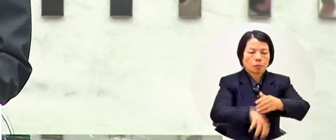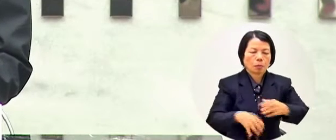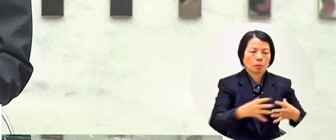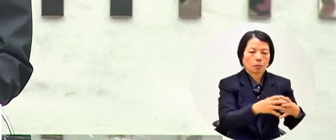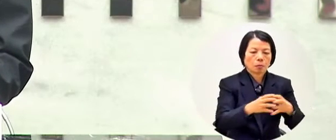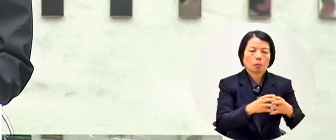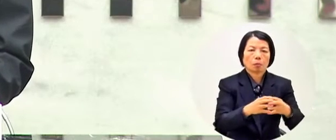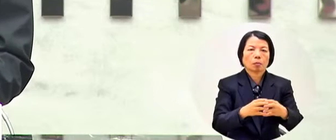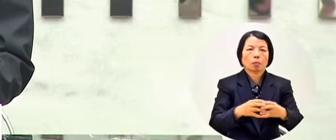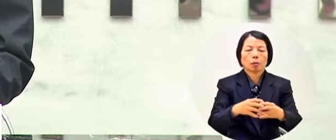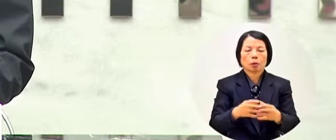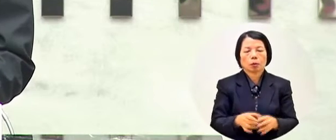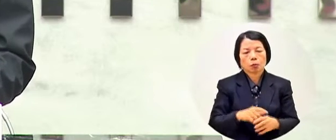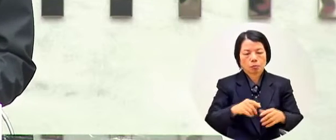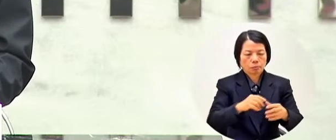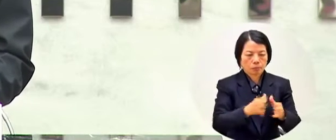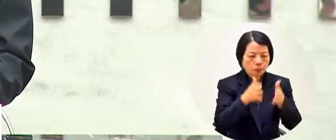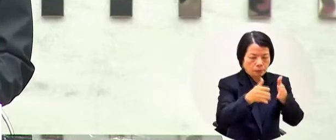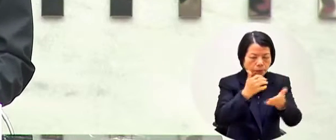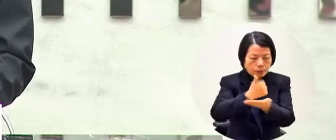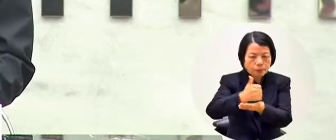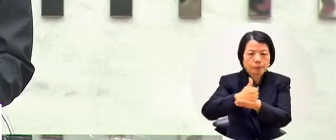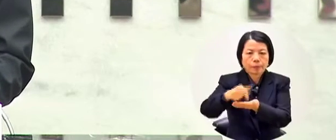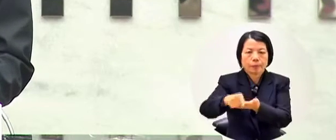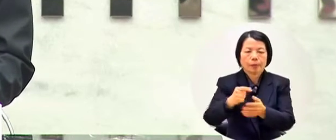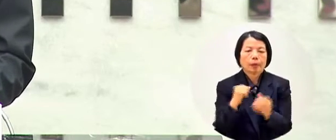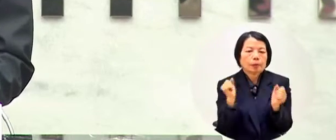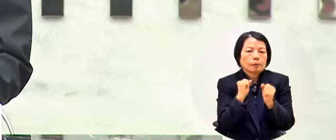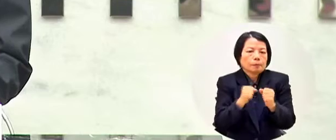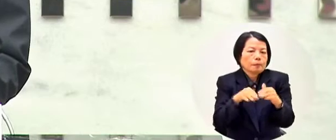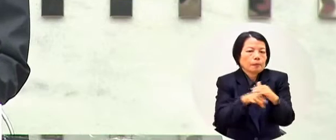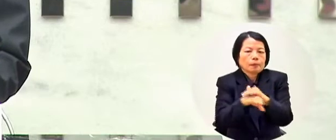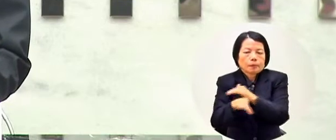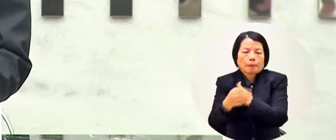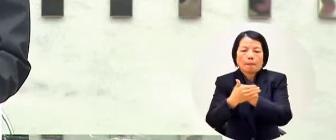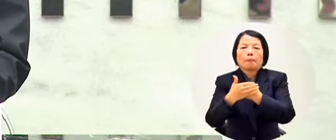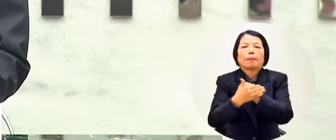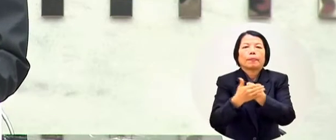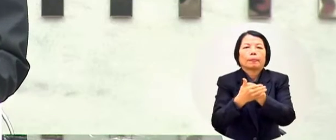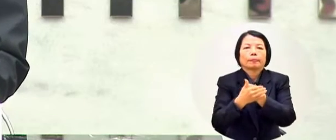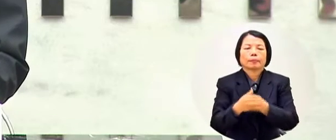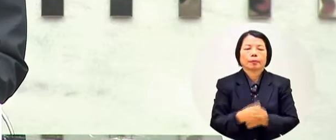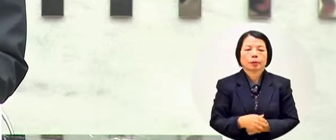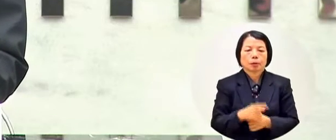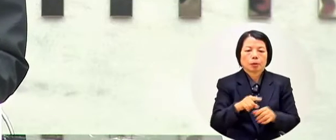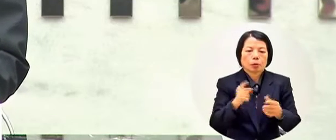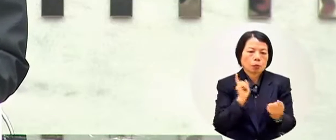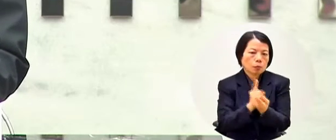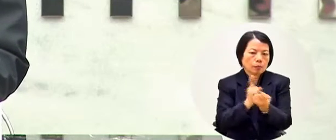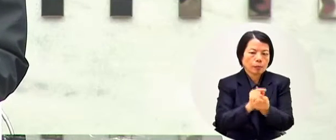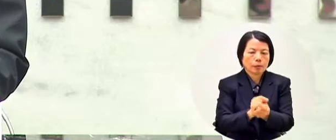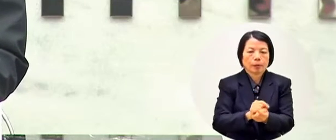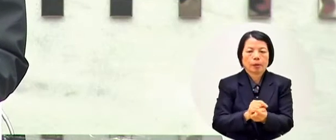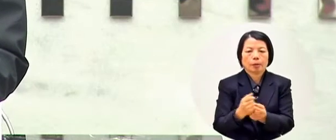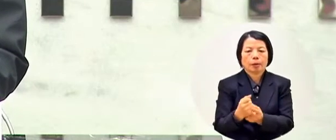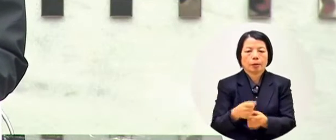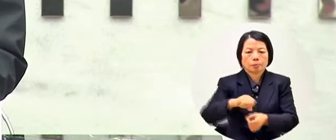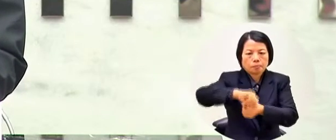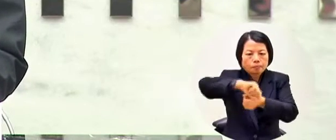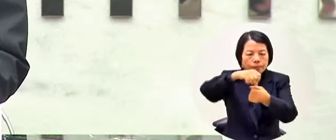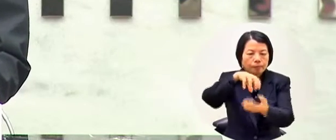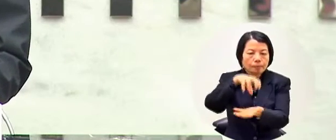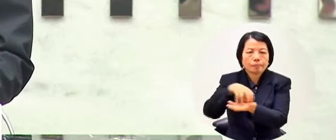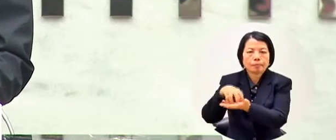了外销产区，提升冷链保鲜技术，强化安全的认证及加工品的